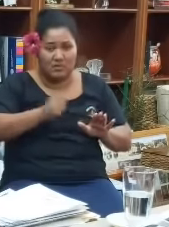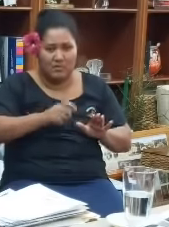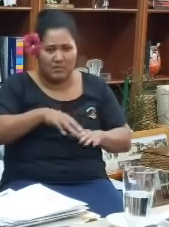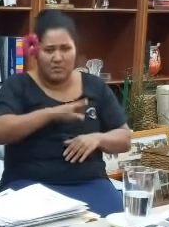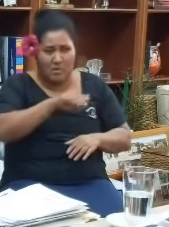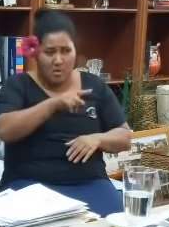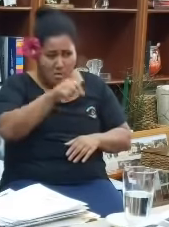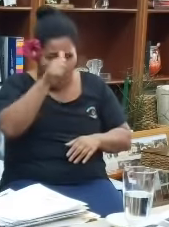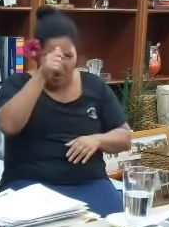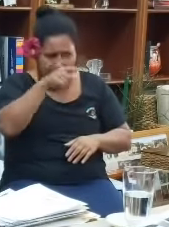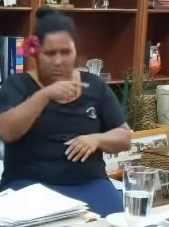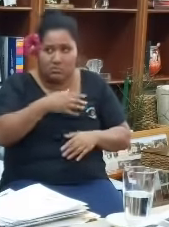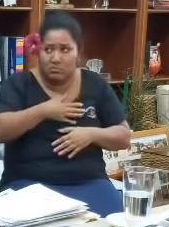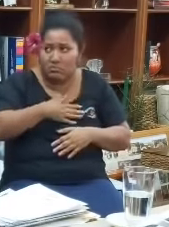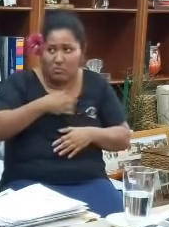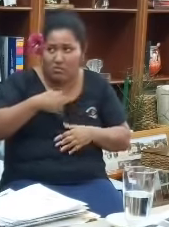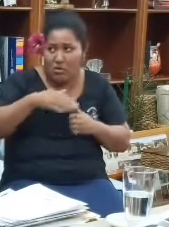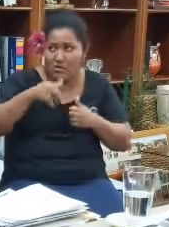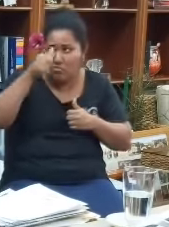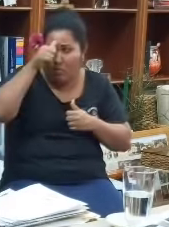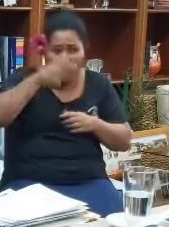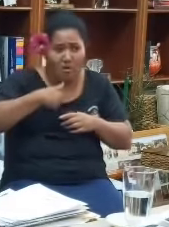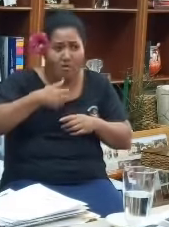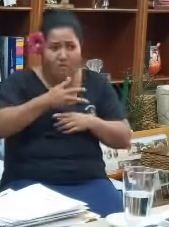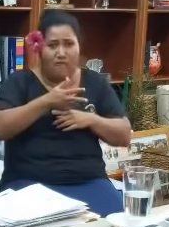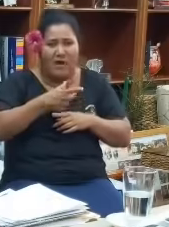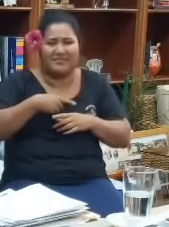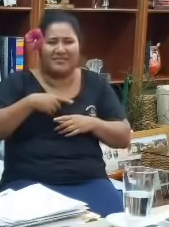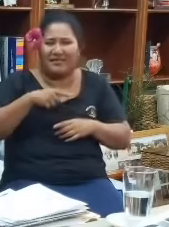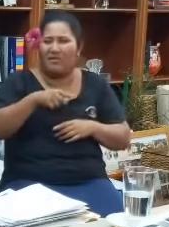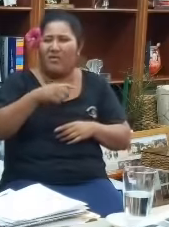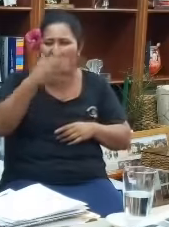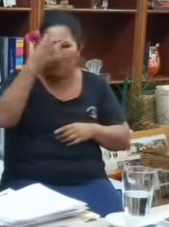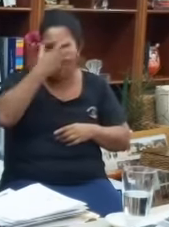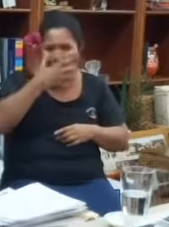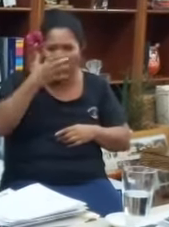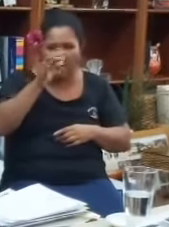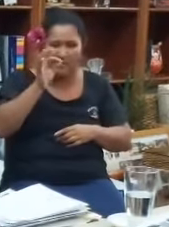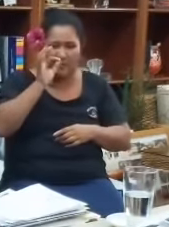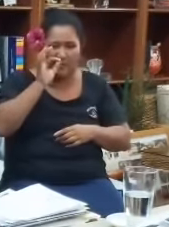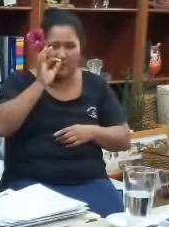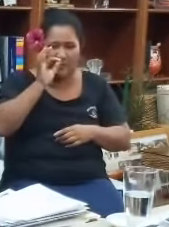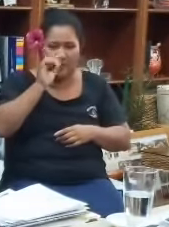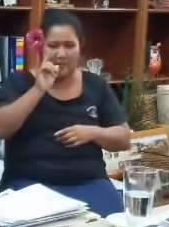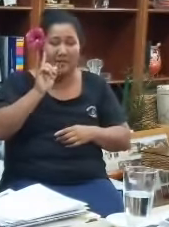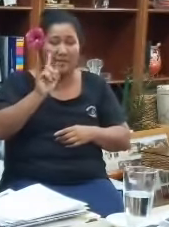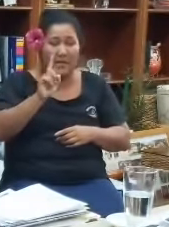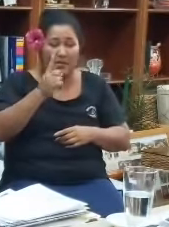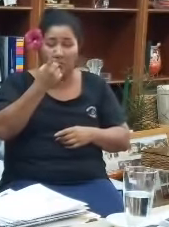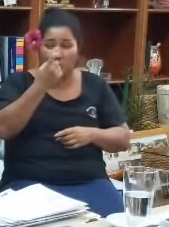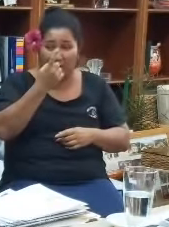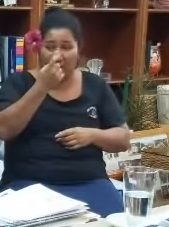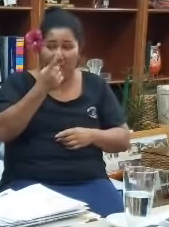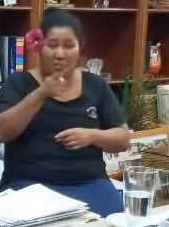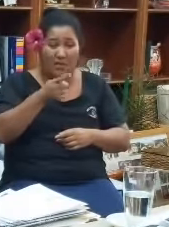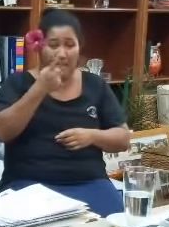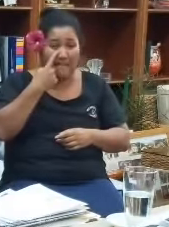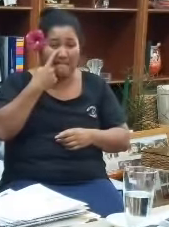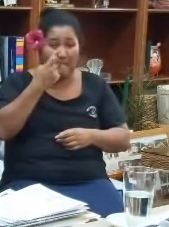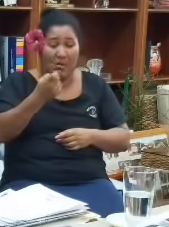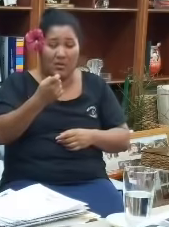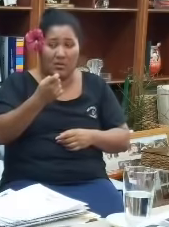ongai ile maru at pa wa le be ke mo wa mo wo mai ai